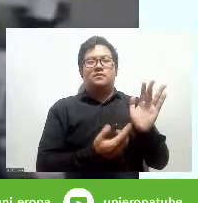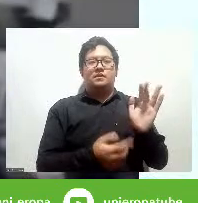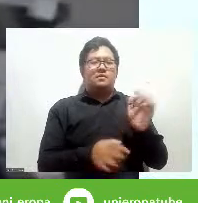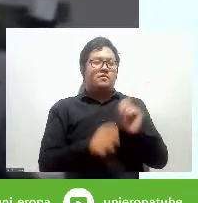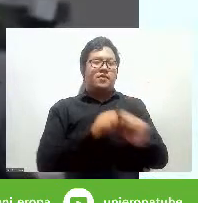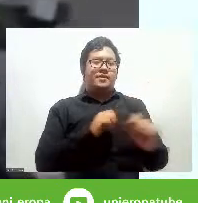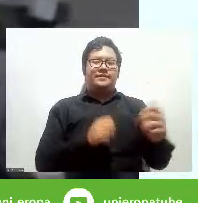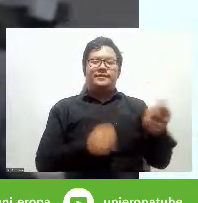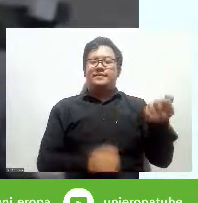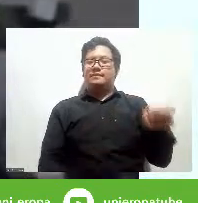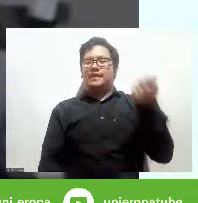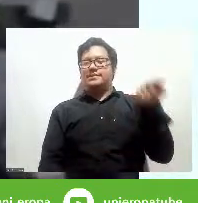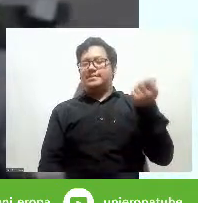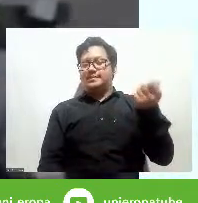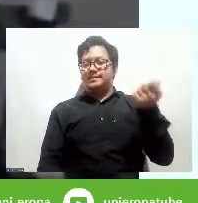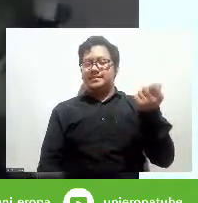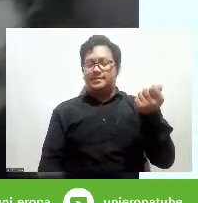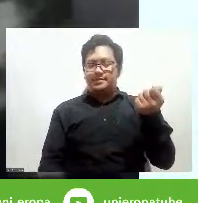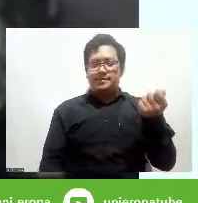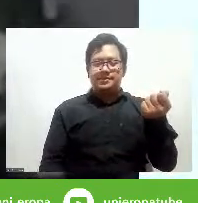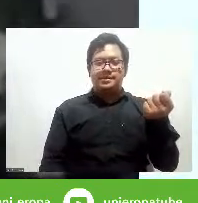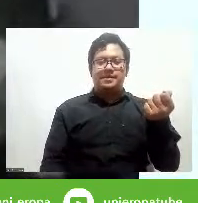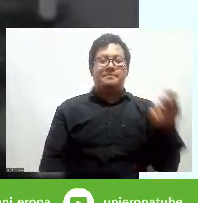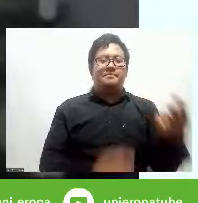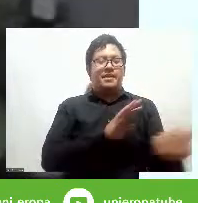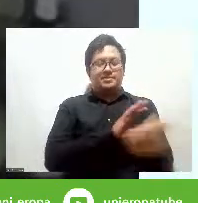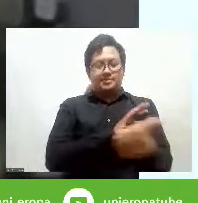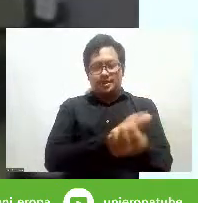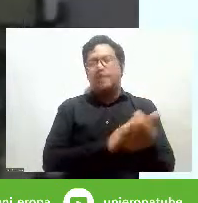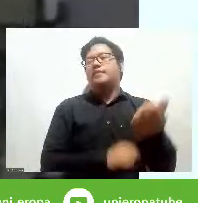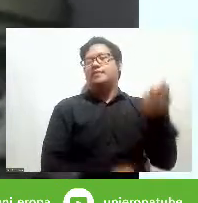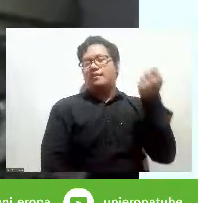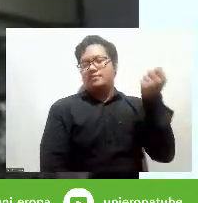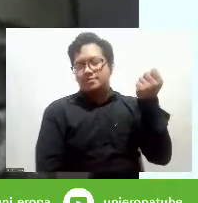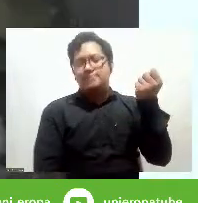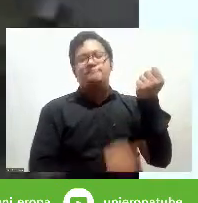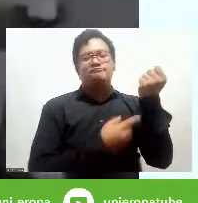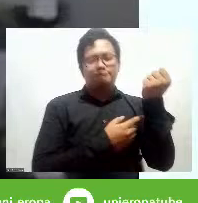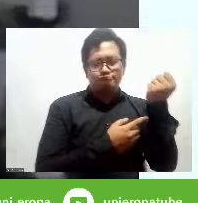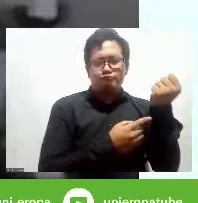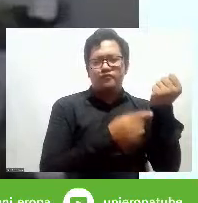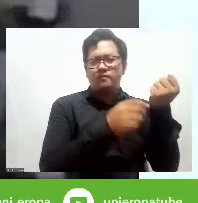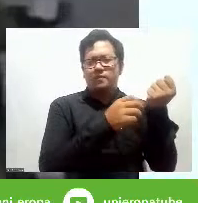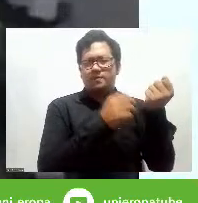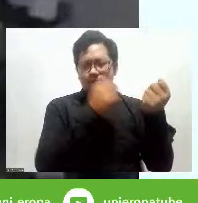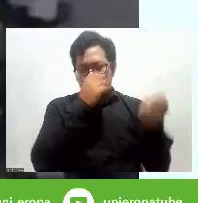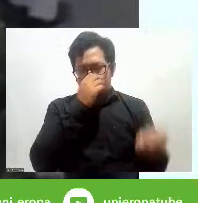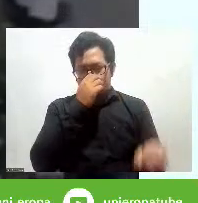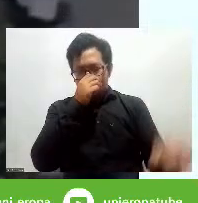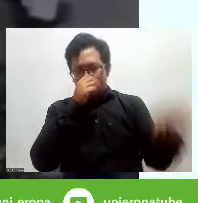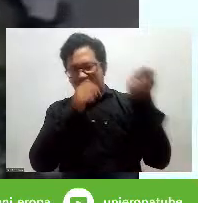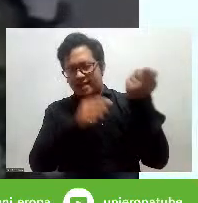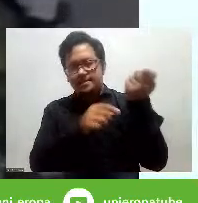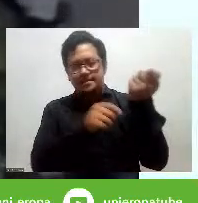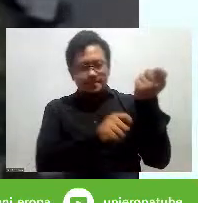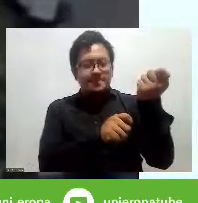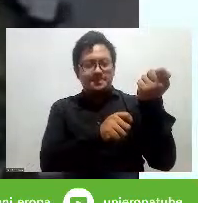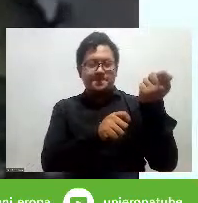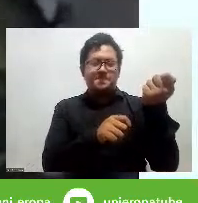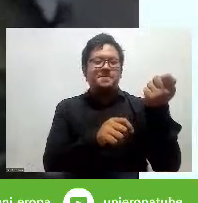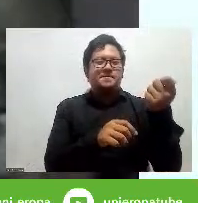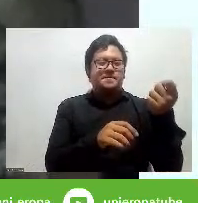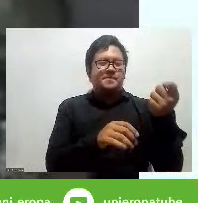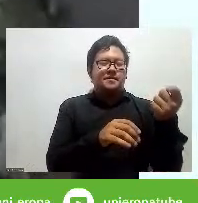yang terbuat Mbah dimana bahannya ini adalah kreasi dari sahabat kami Z